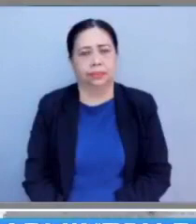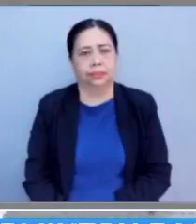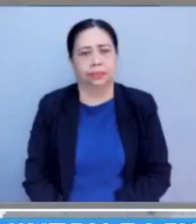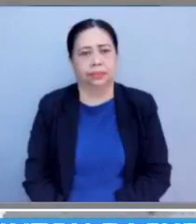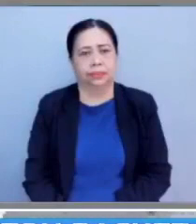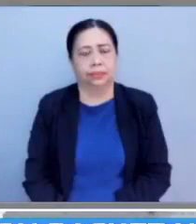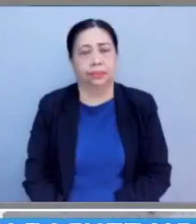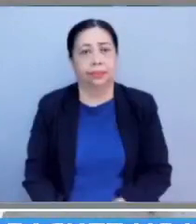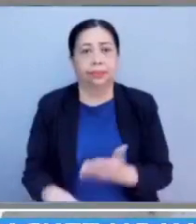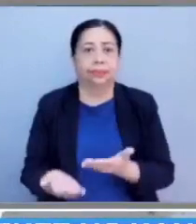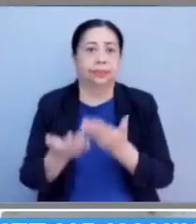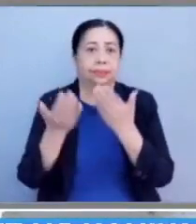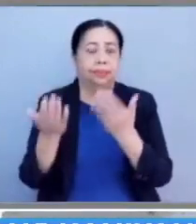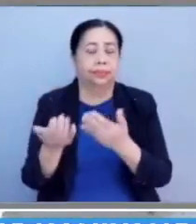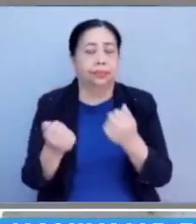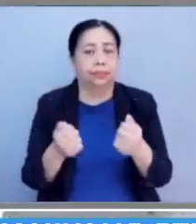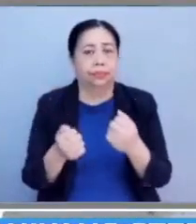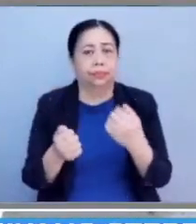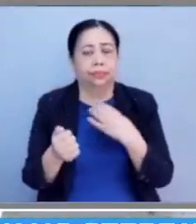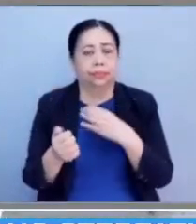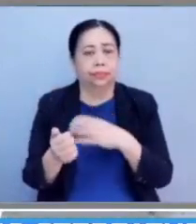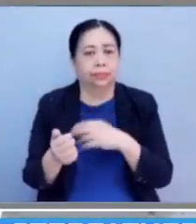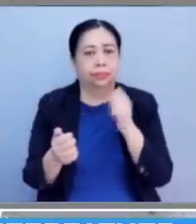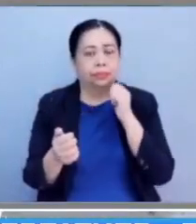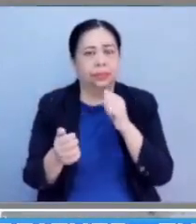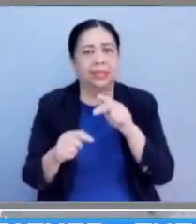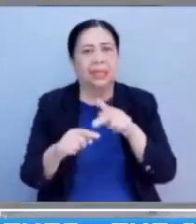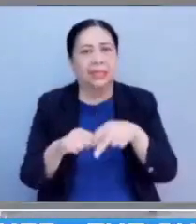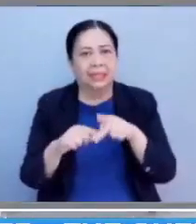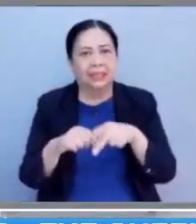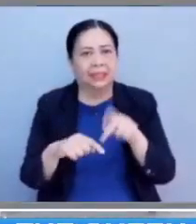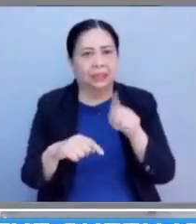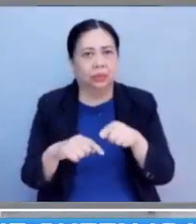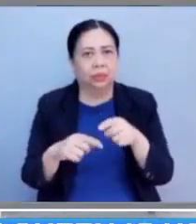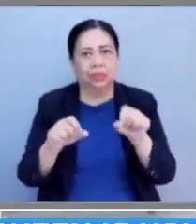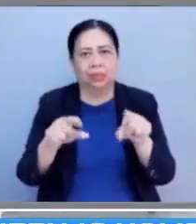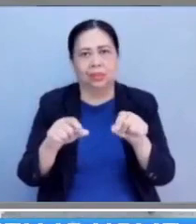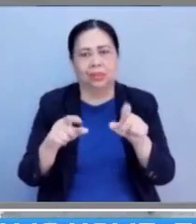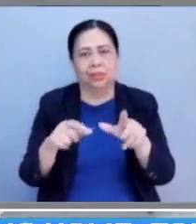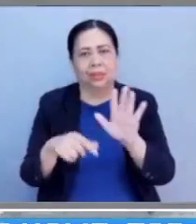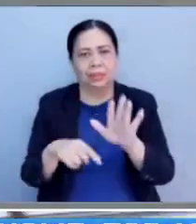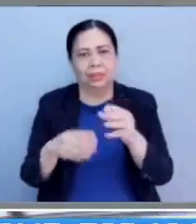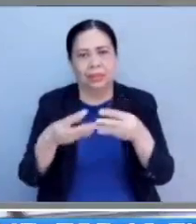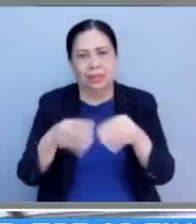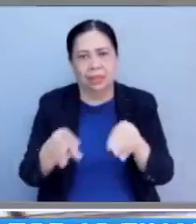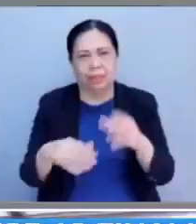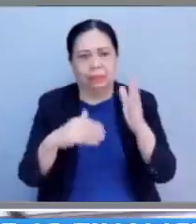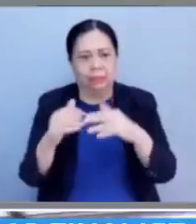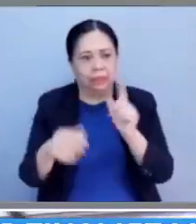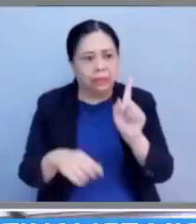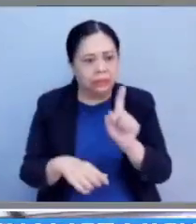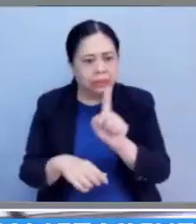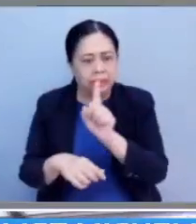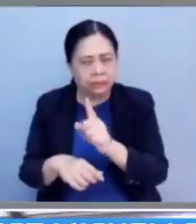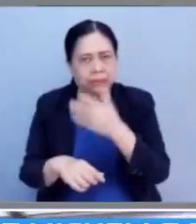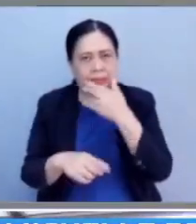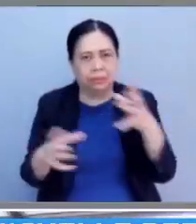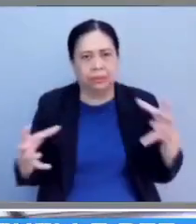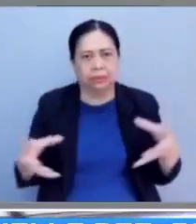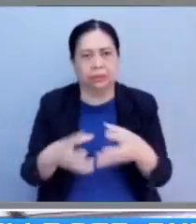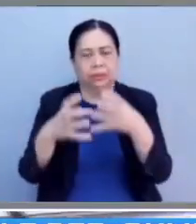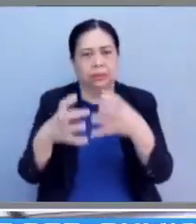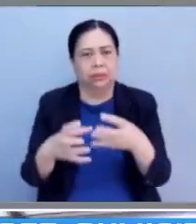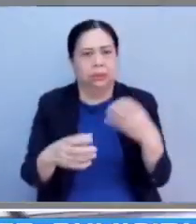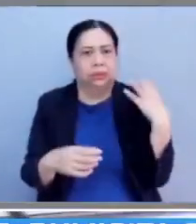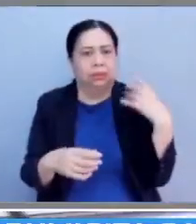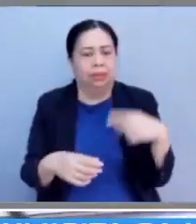Inirekomenda ng isang mambabatas na gawing kada kilo ang bentahan ng itlog sa halip na kada piraso. Para kay AGA Party Leader Representative at Chairman ng Egg